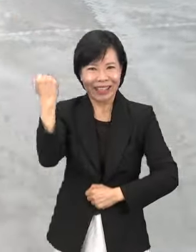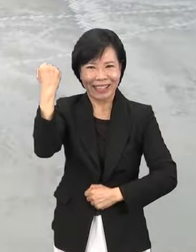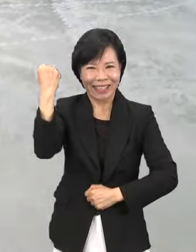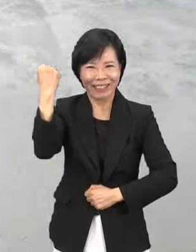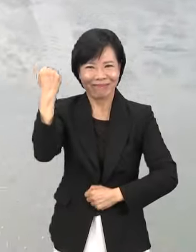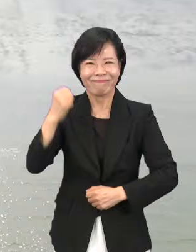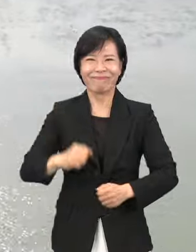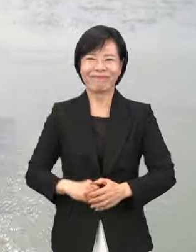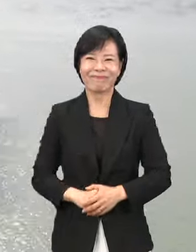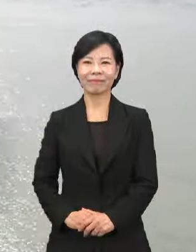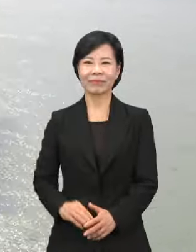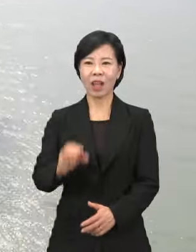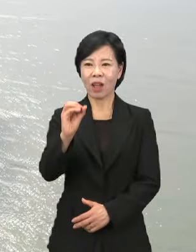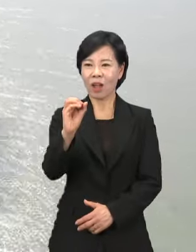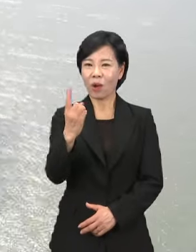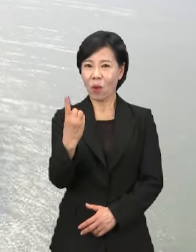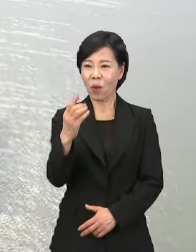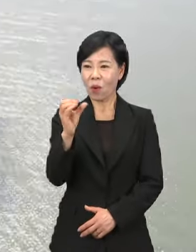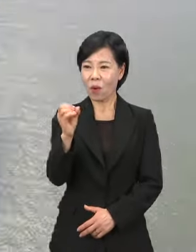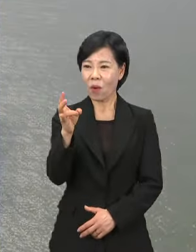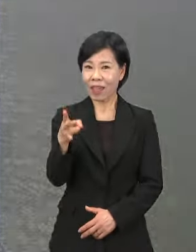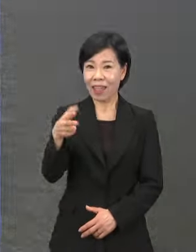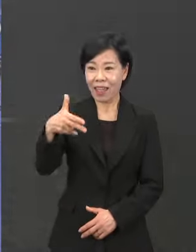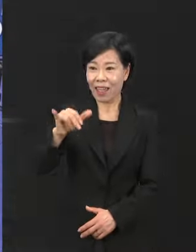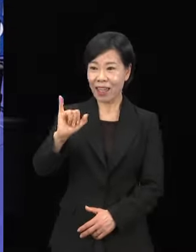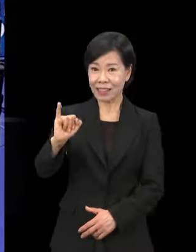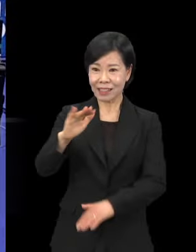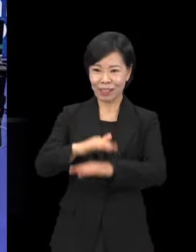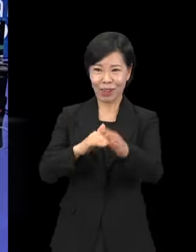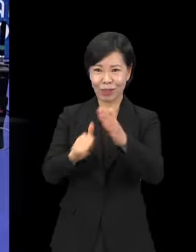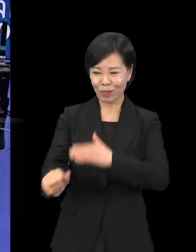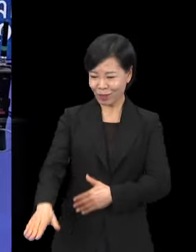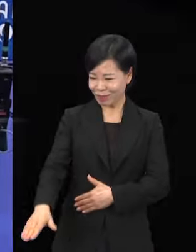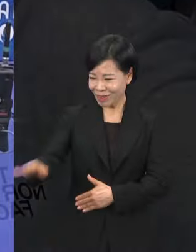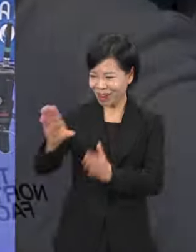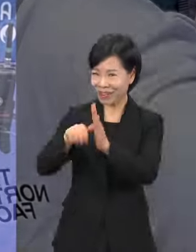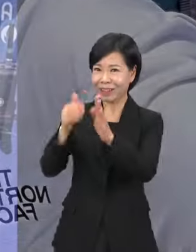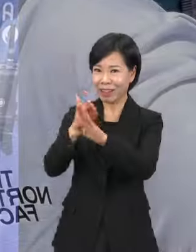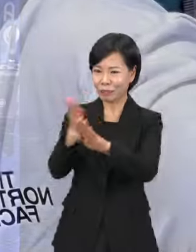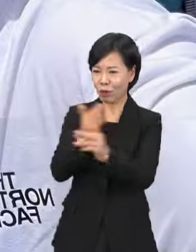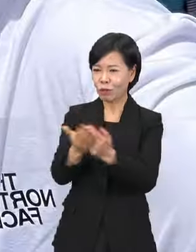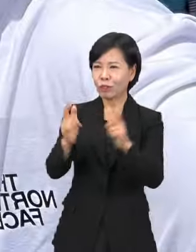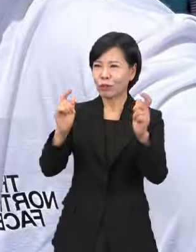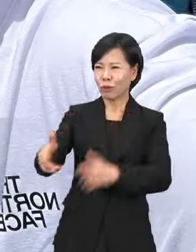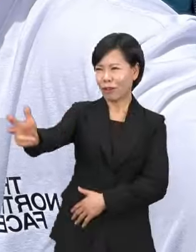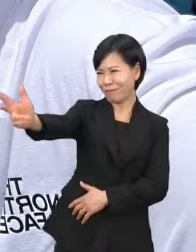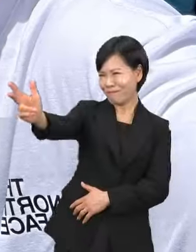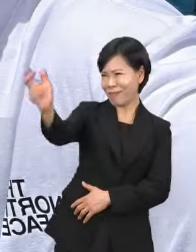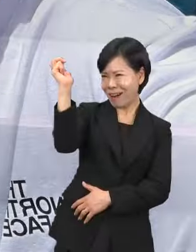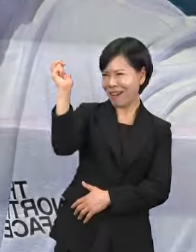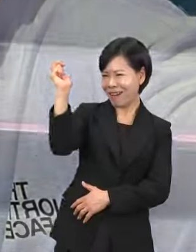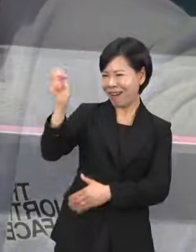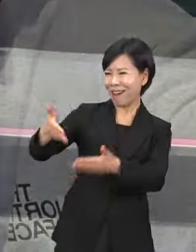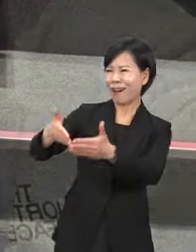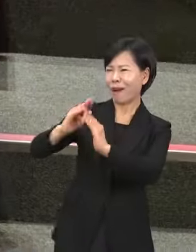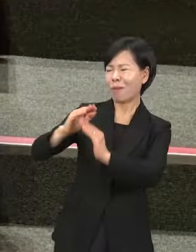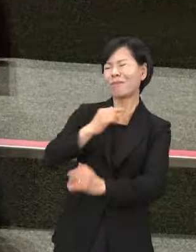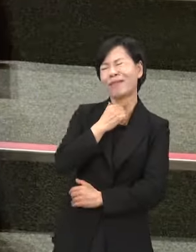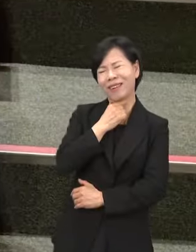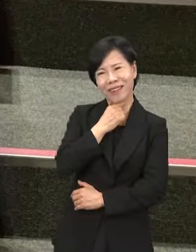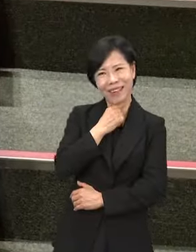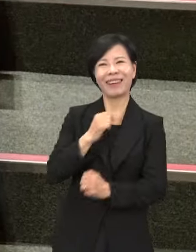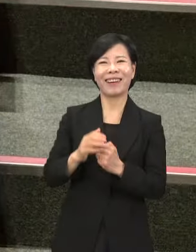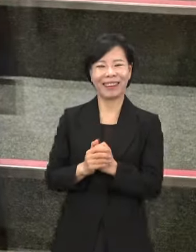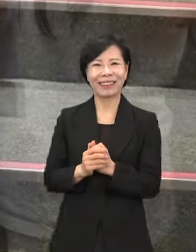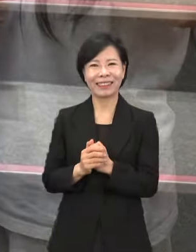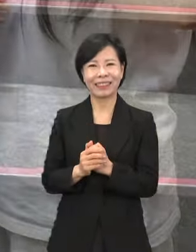응원합니다. 우리 오예진 선수가 어렸을 때부터 제주도의 사격장에 있기를 너무 바랐던 일이고요. 네.